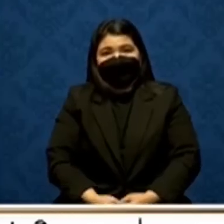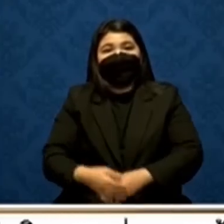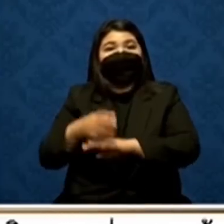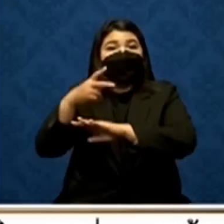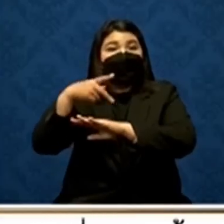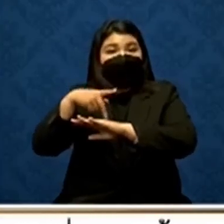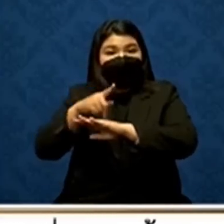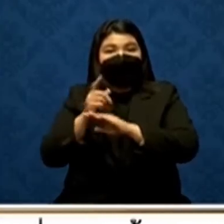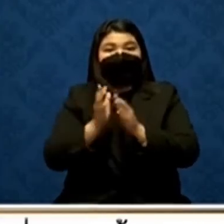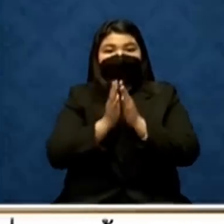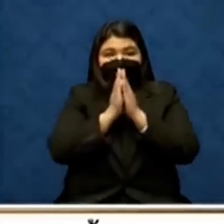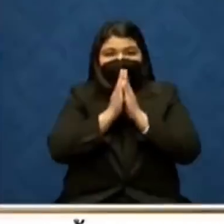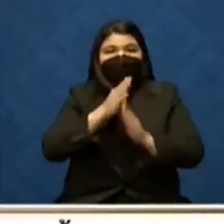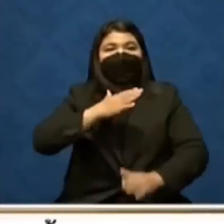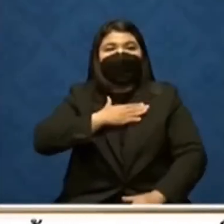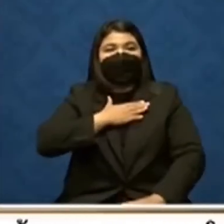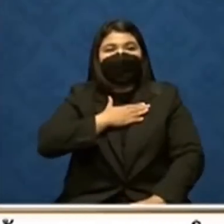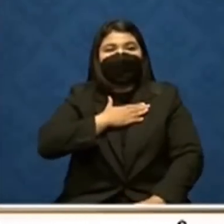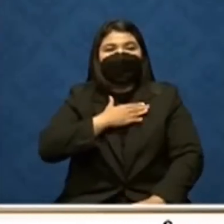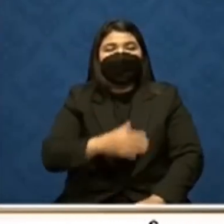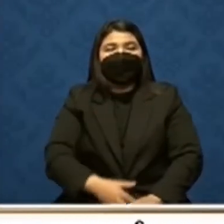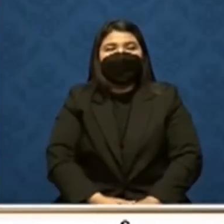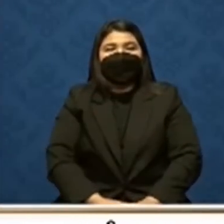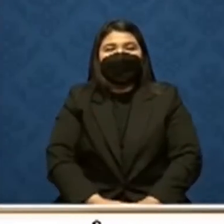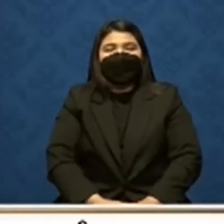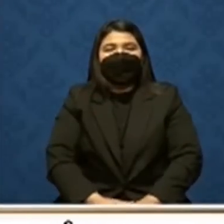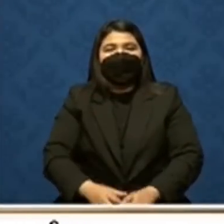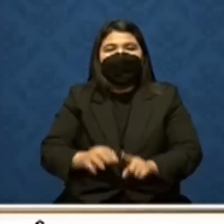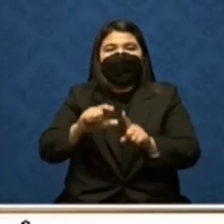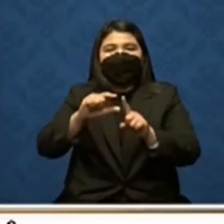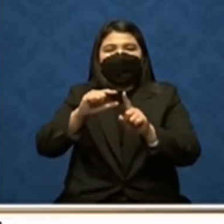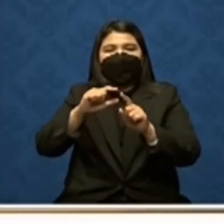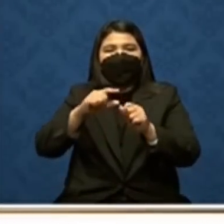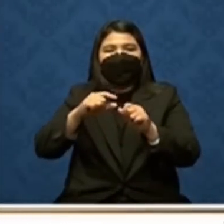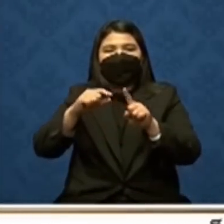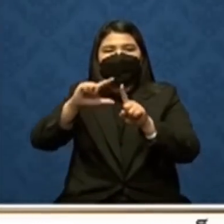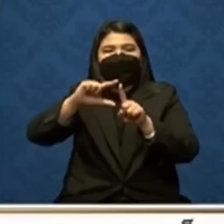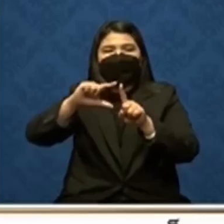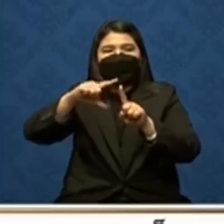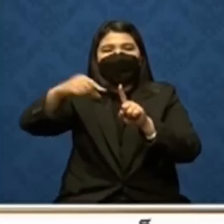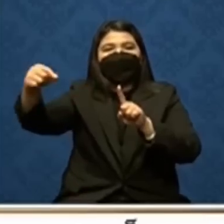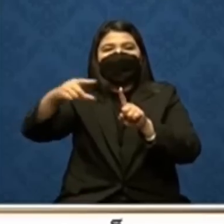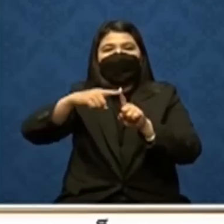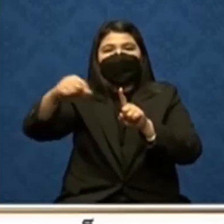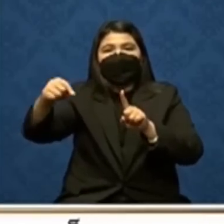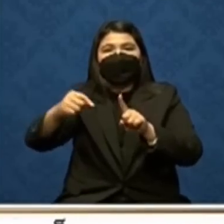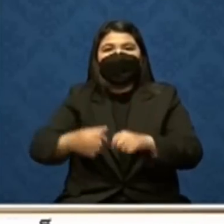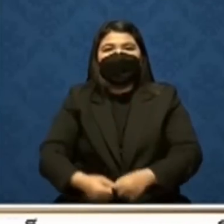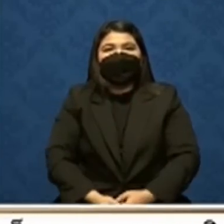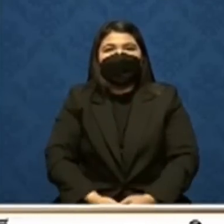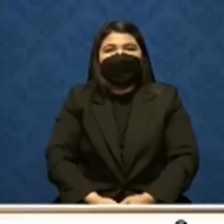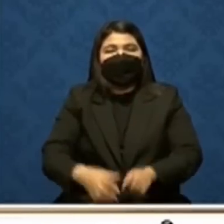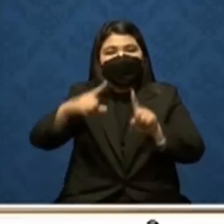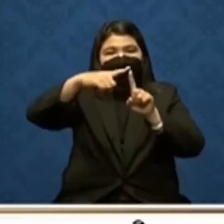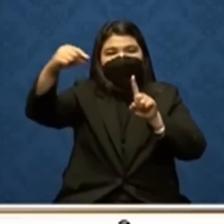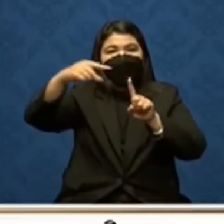กัผม พิทาริมเจอรรัฐ บญชีรายชื่อ พักเก้าไกลวันนี้ผมขอใช้เวลา 30 นาที อพพปรายร่างพ